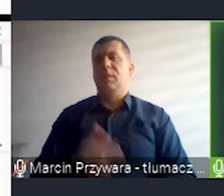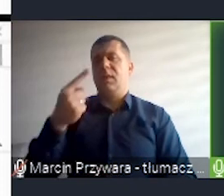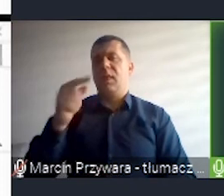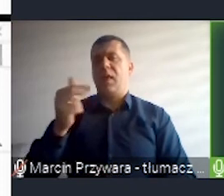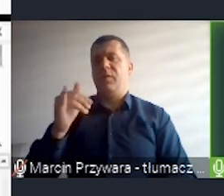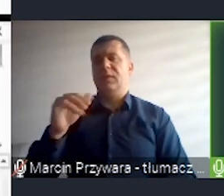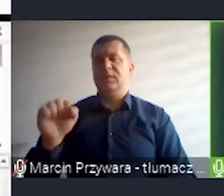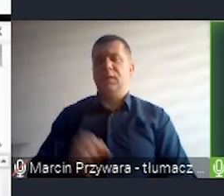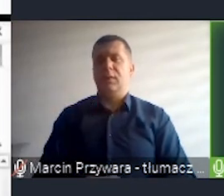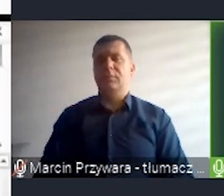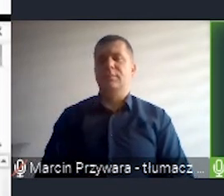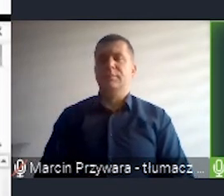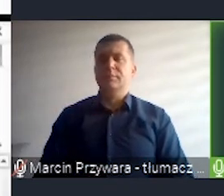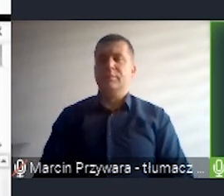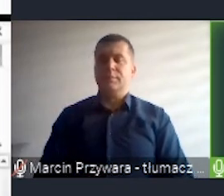definicję.